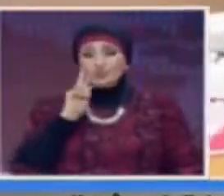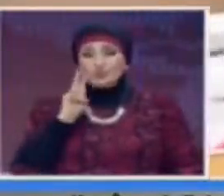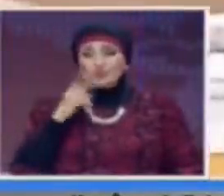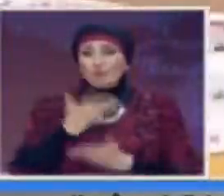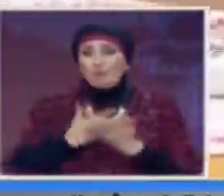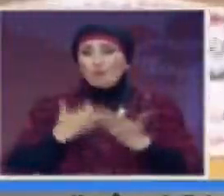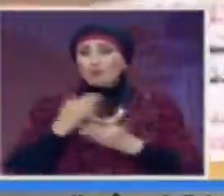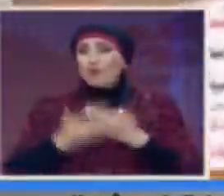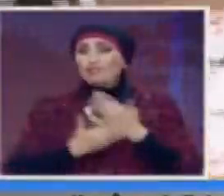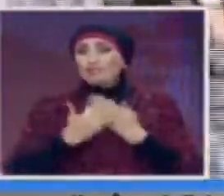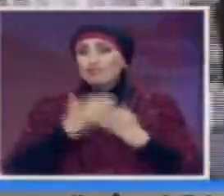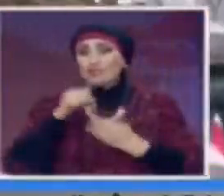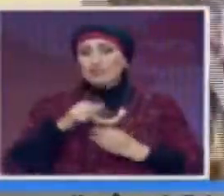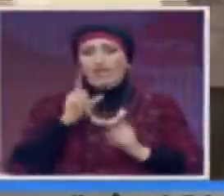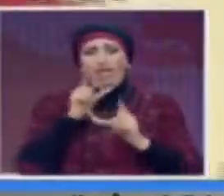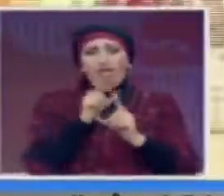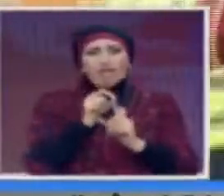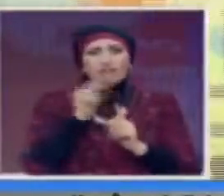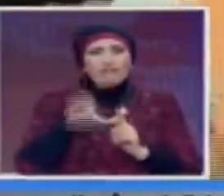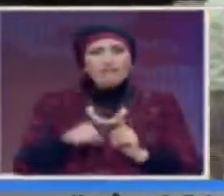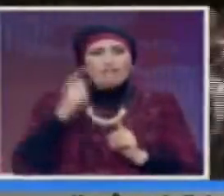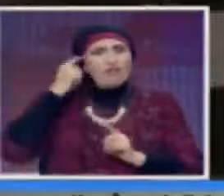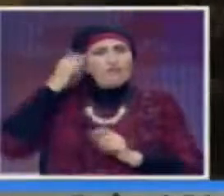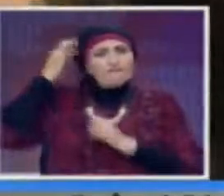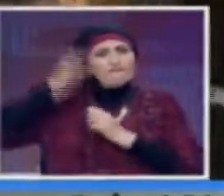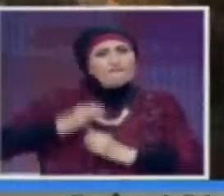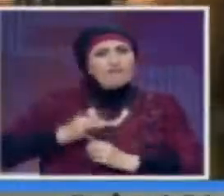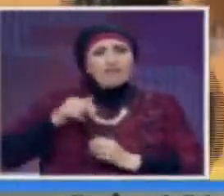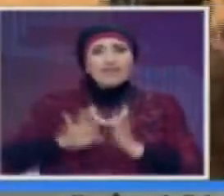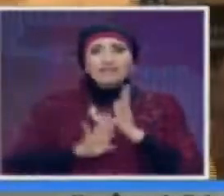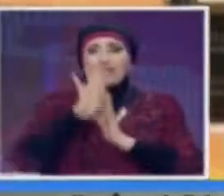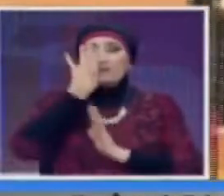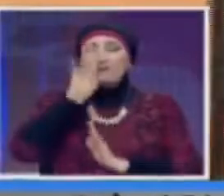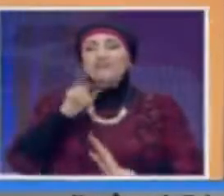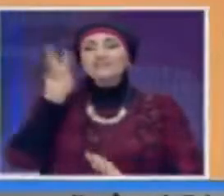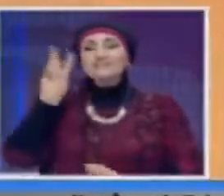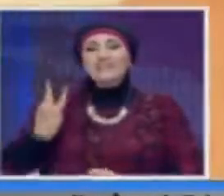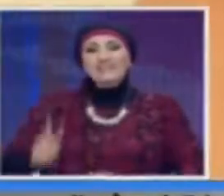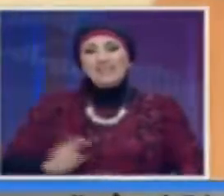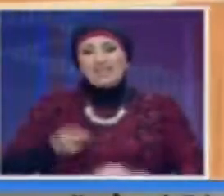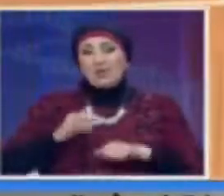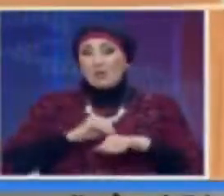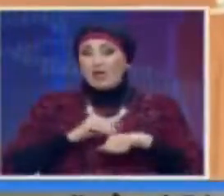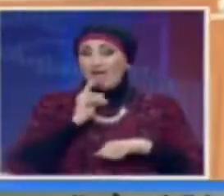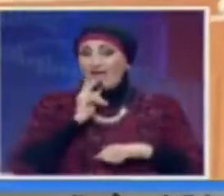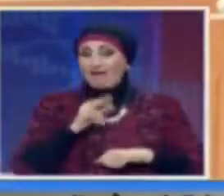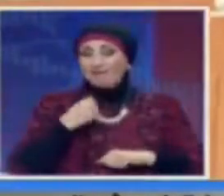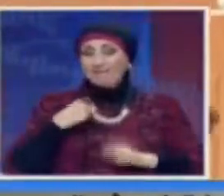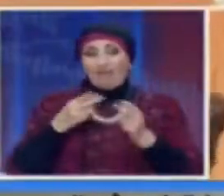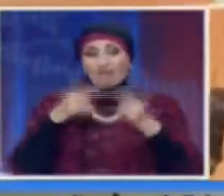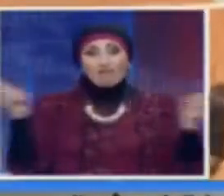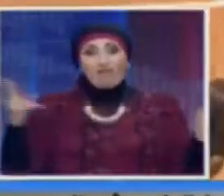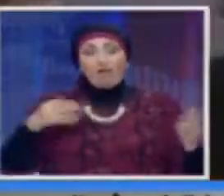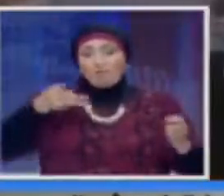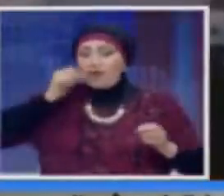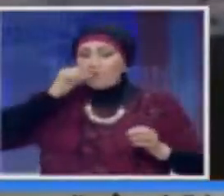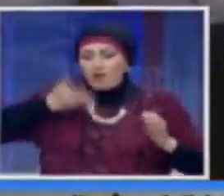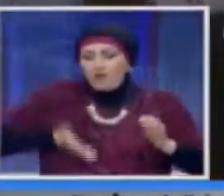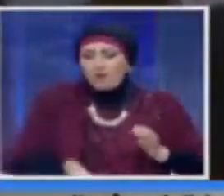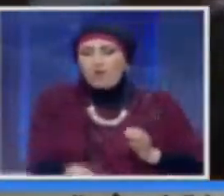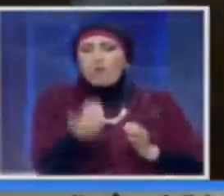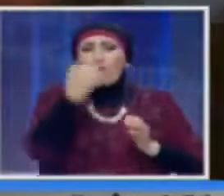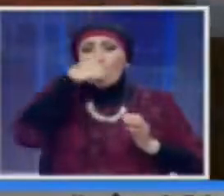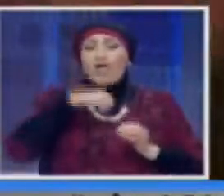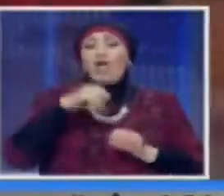مشروعات جديدة تهدف وترسخ لفكر الدولة بتنمية سيناء. افتتاح لأكبر محطة لرفع المياه بقرية